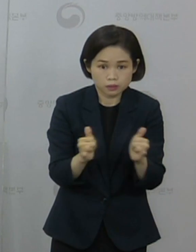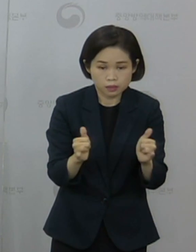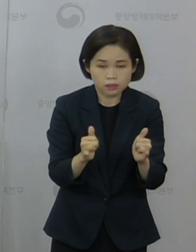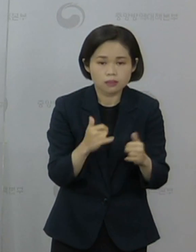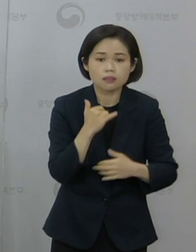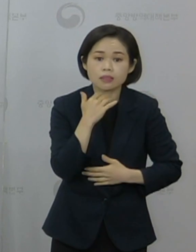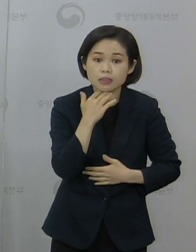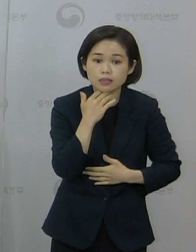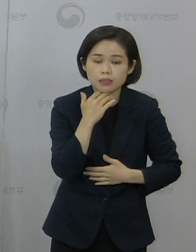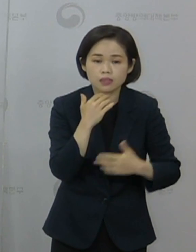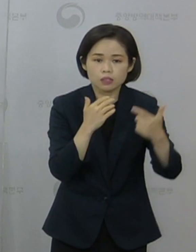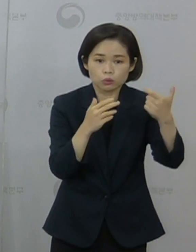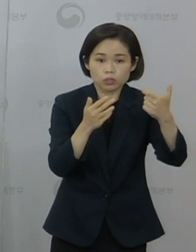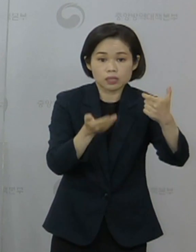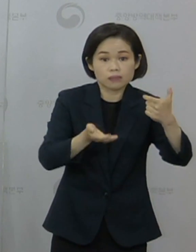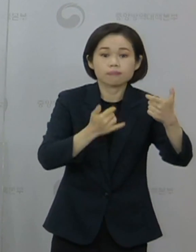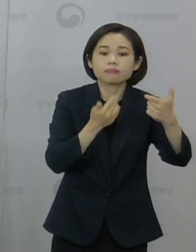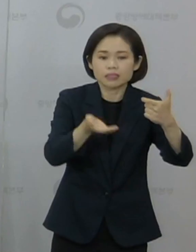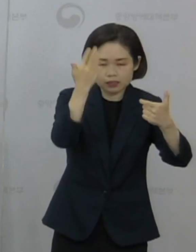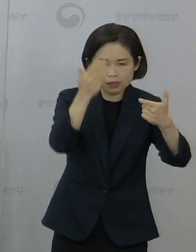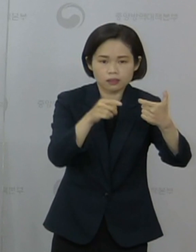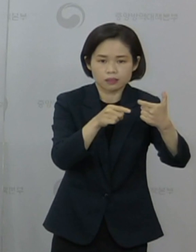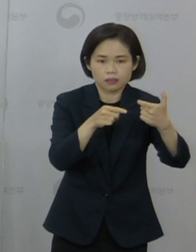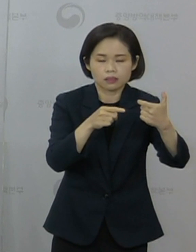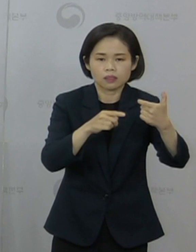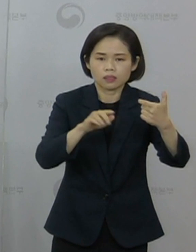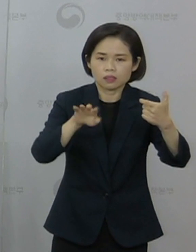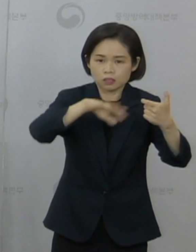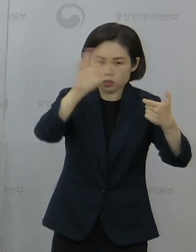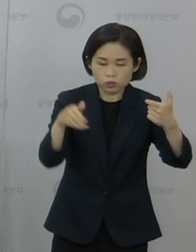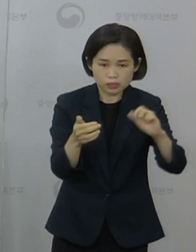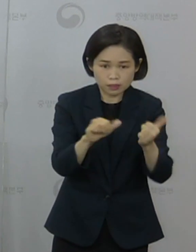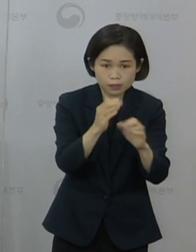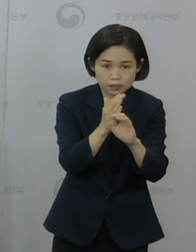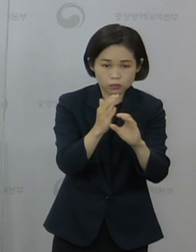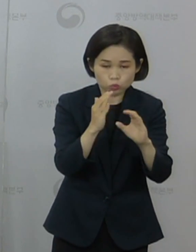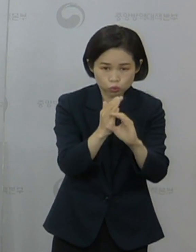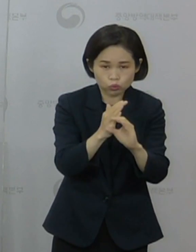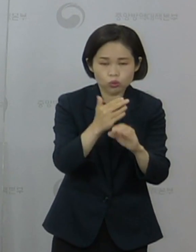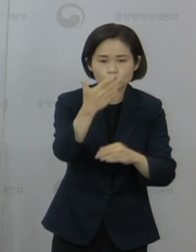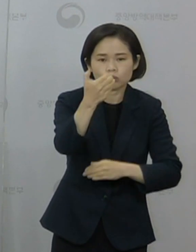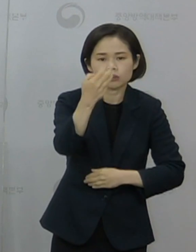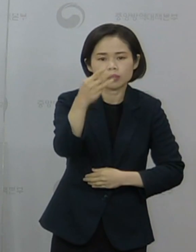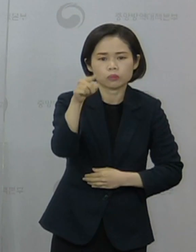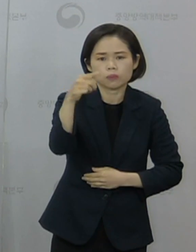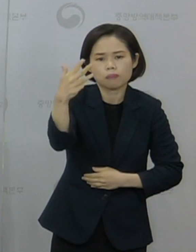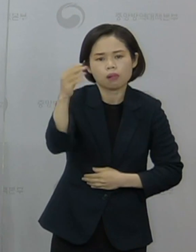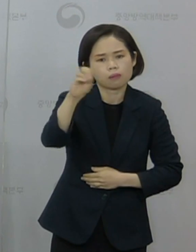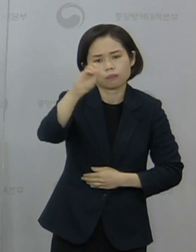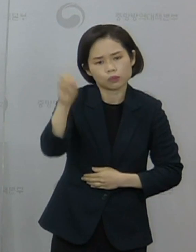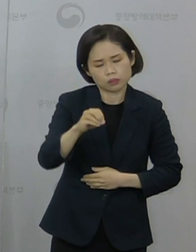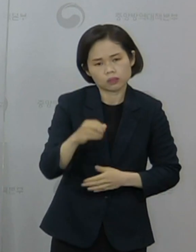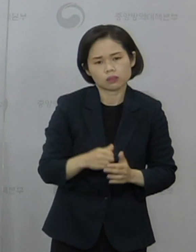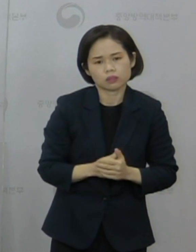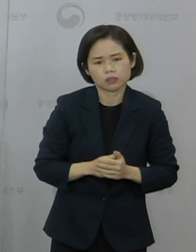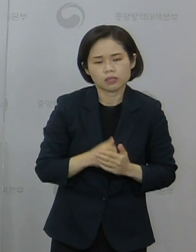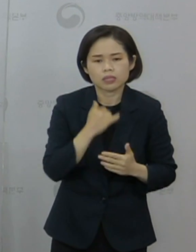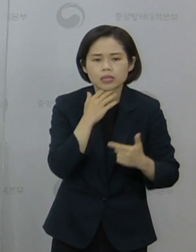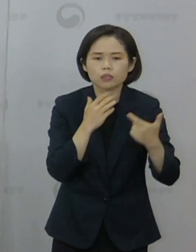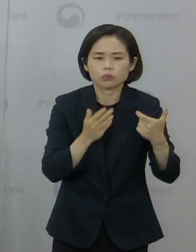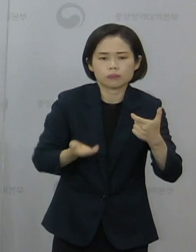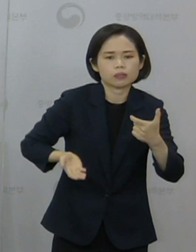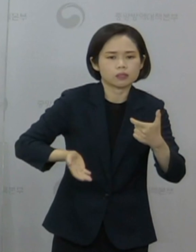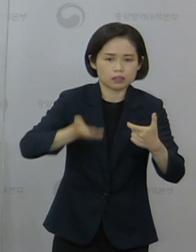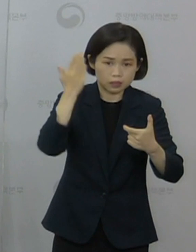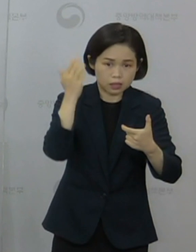연령별로 보면 60세 이상의 사망자가 전체 사망자의 93.8% 를 차지하고 있어서 60세